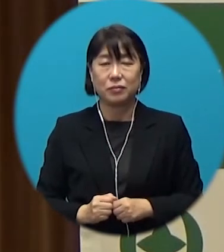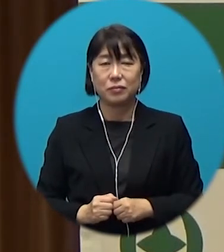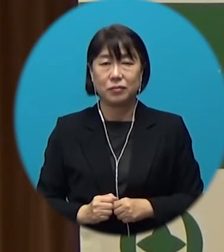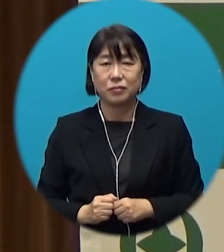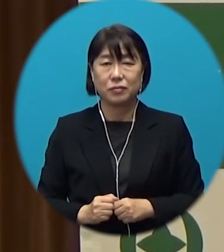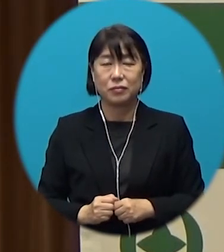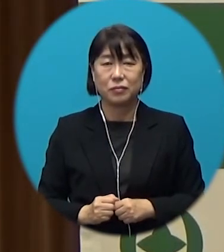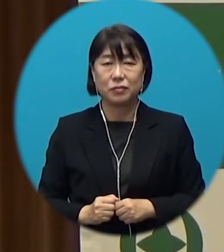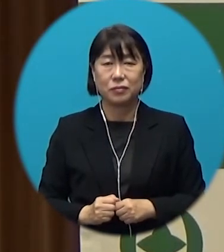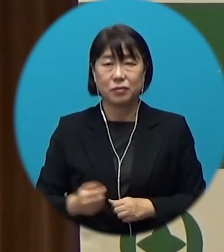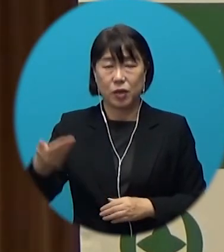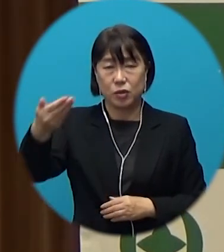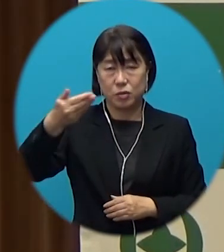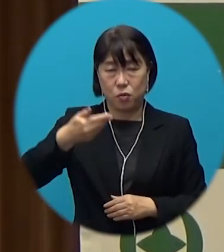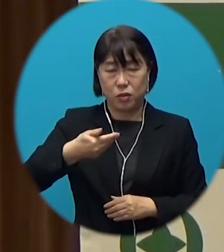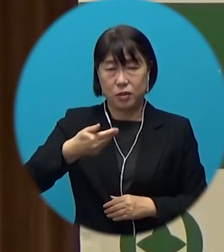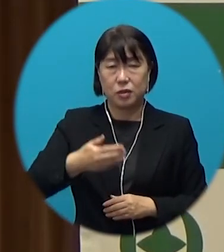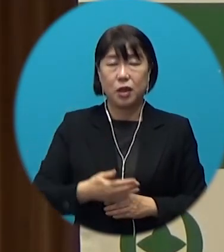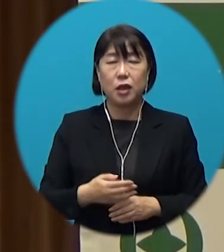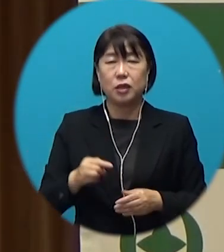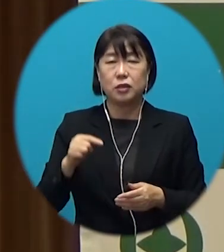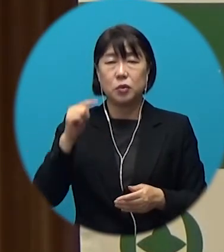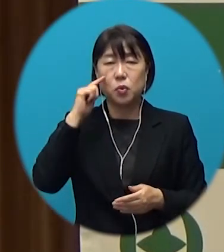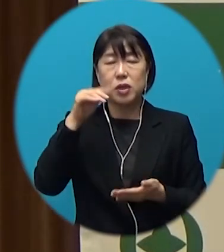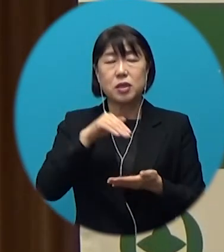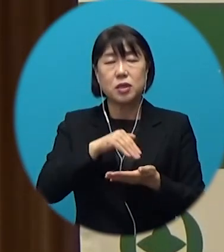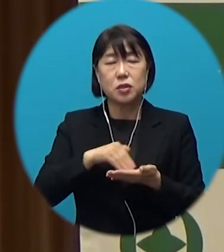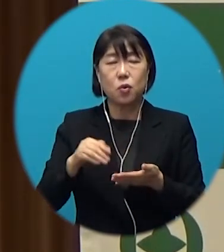ここに出ている指標を上回るって、